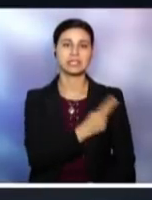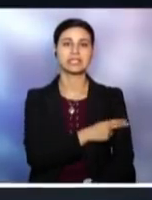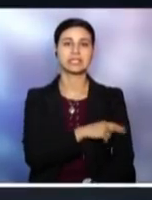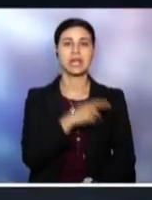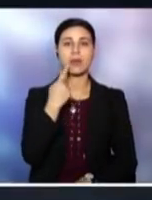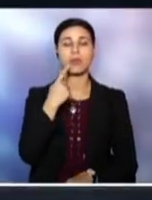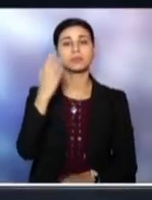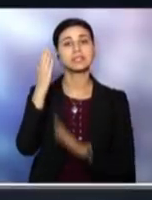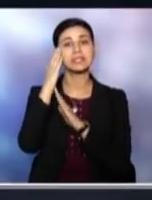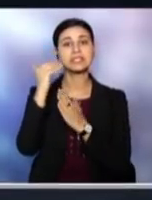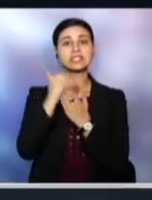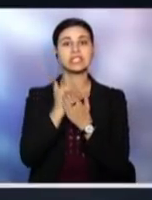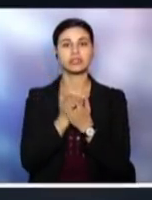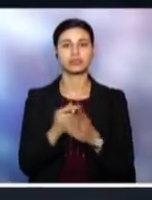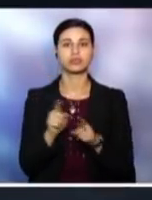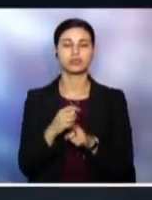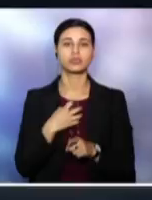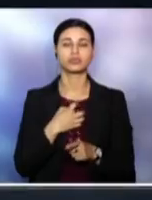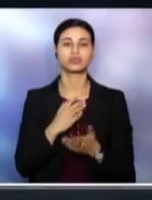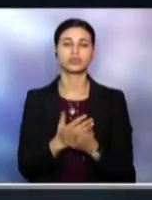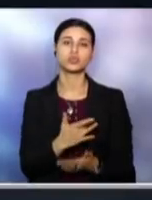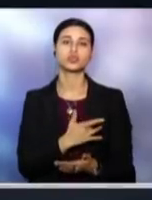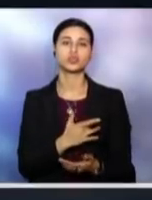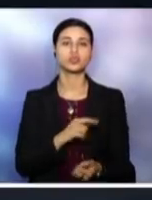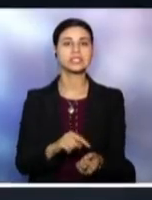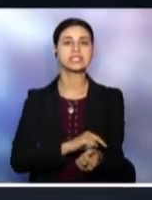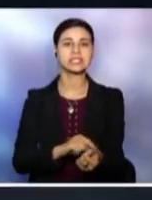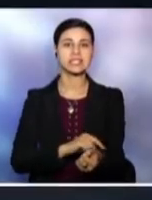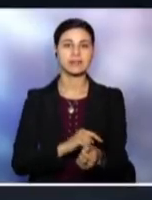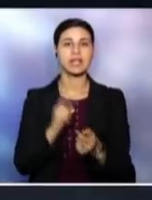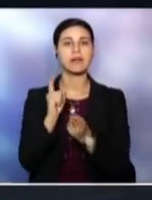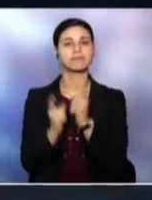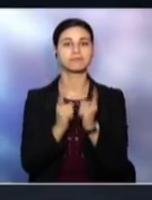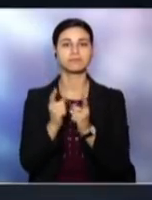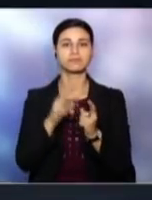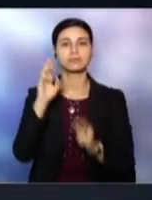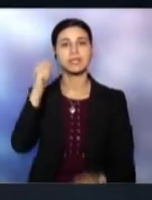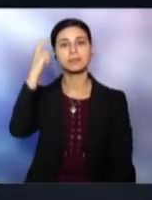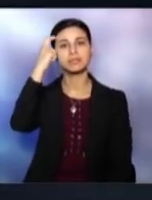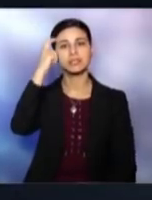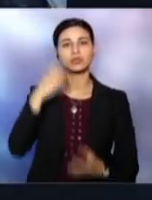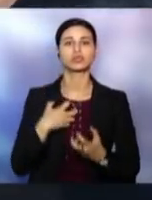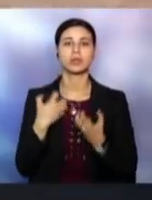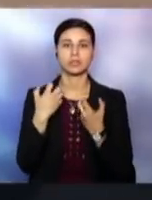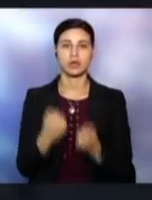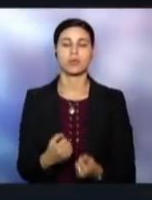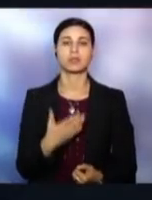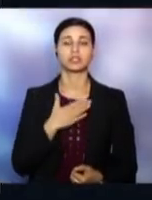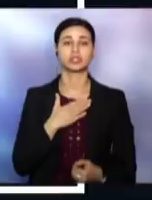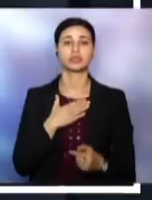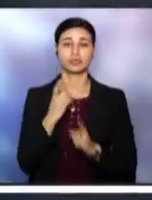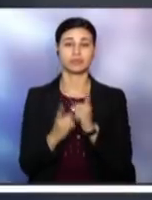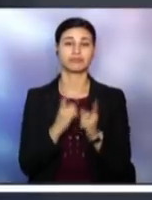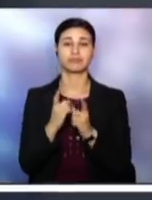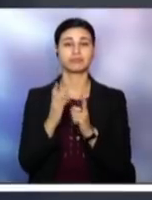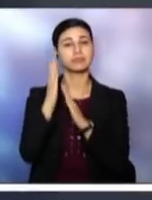გავლენას ახდენს გულ-სისხლძარღვთა სისტემაზე, ნივთიერებათა ცვლის პროცესებსა და ფსიქიკურ ჯანმრთელობაზე. მოწესრიგებული ძილის